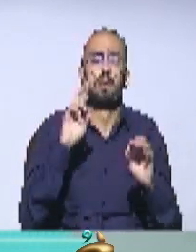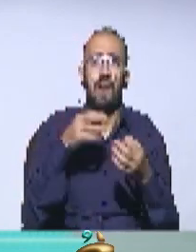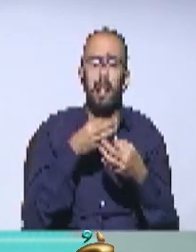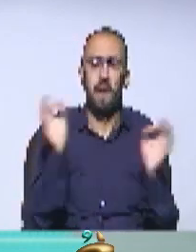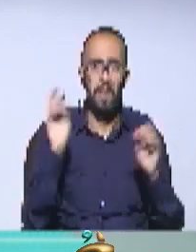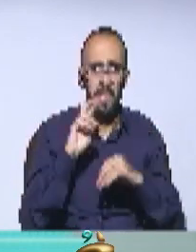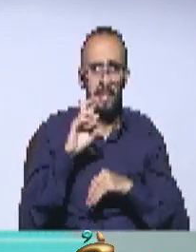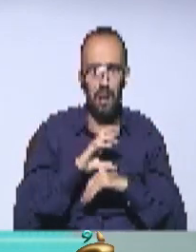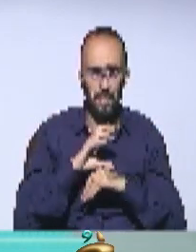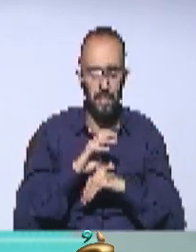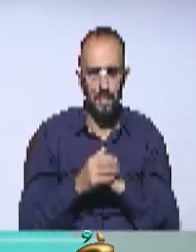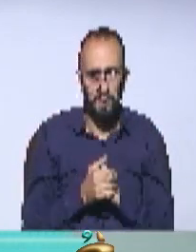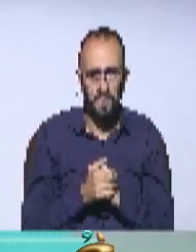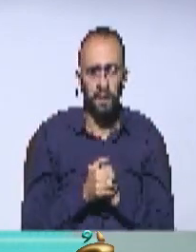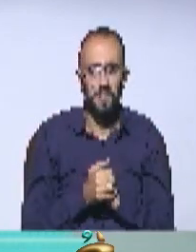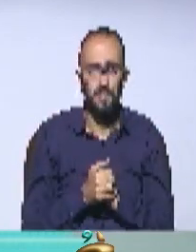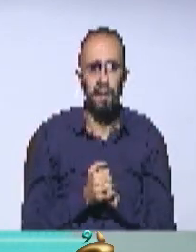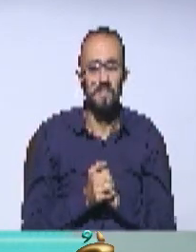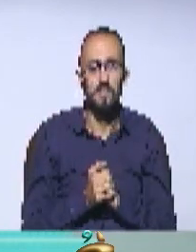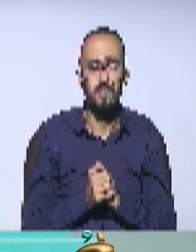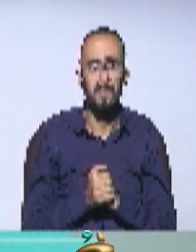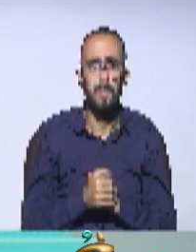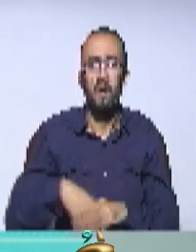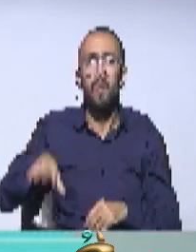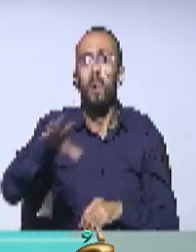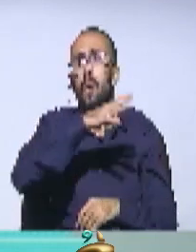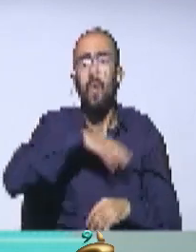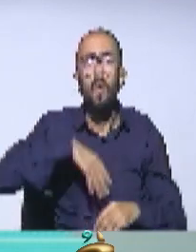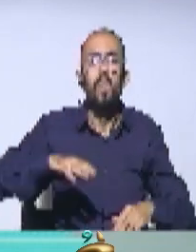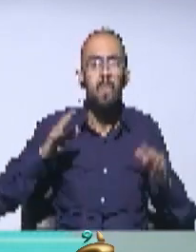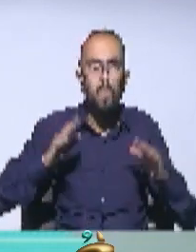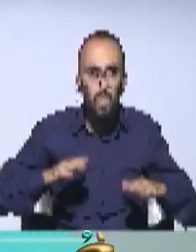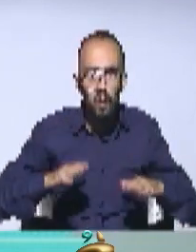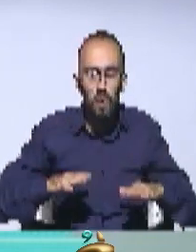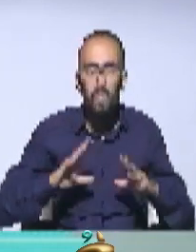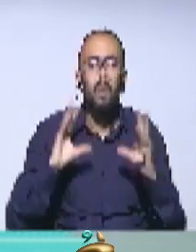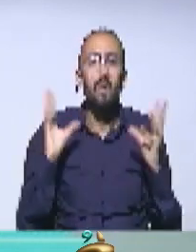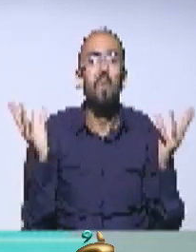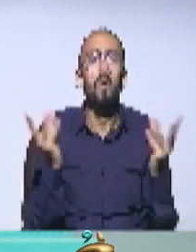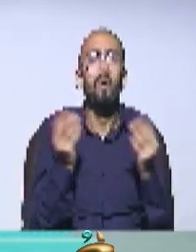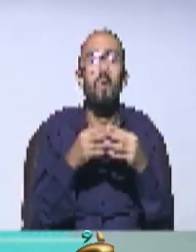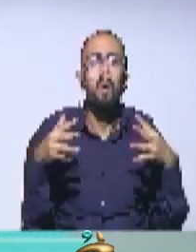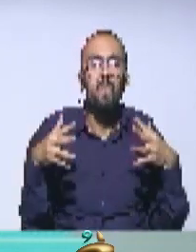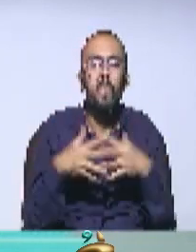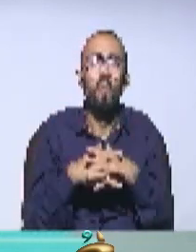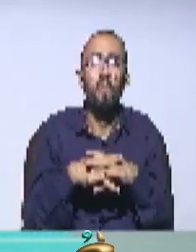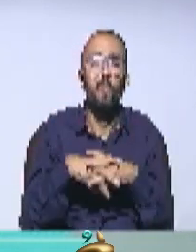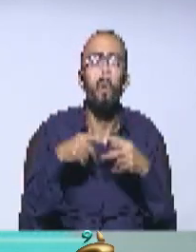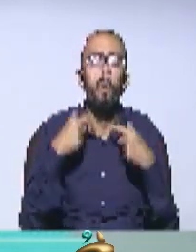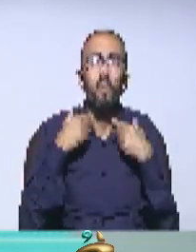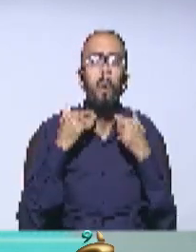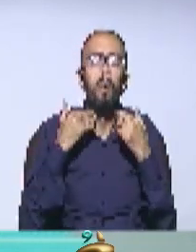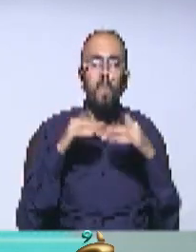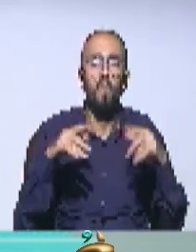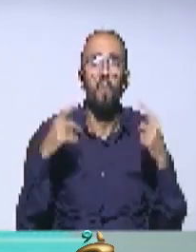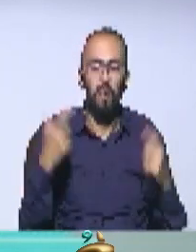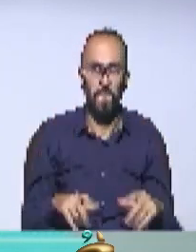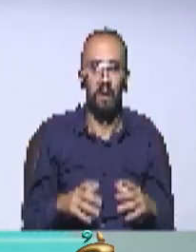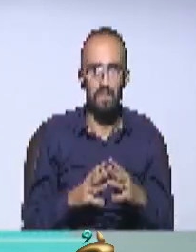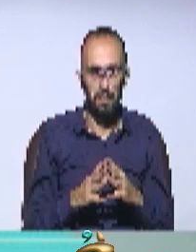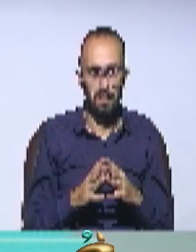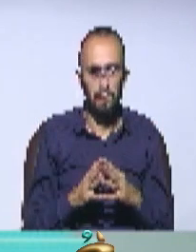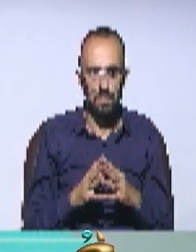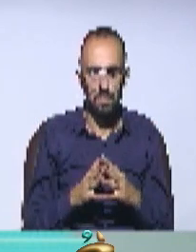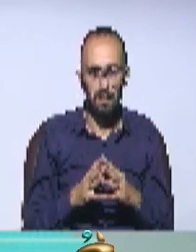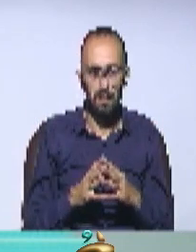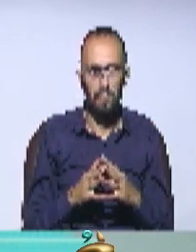مصر بأبنائها جميعا. نحن كلنا في الخندق وكلنا في الاصطفاف الوطني، خاصة عندما تكون هناك تحديات